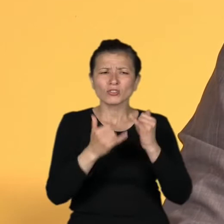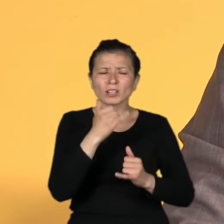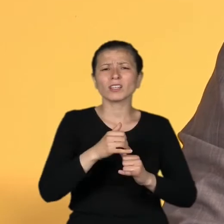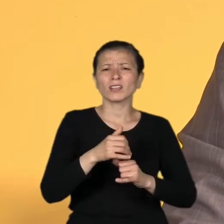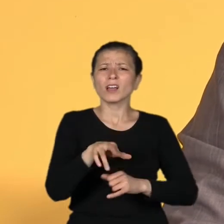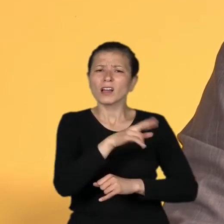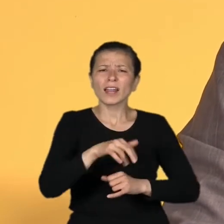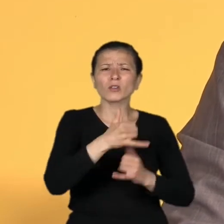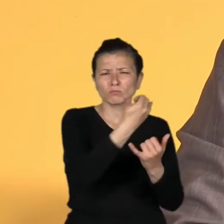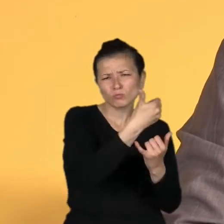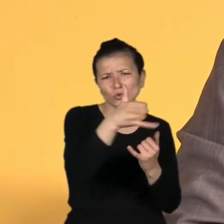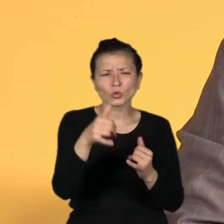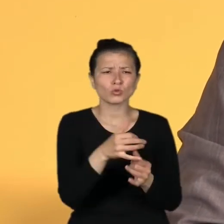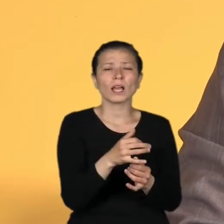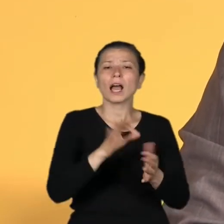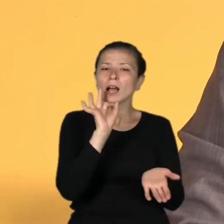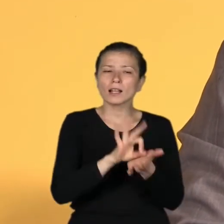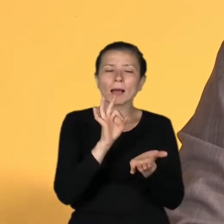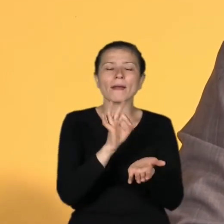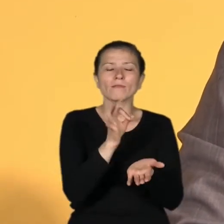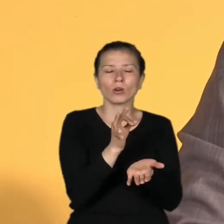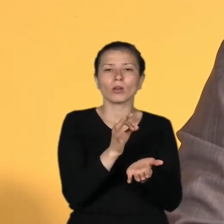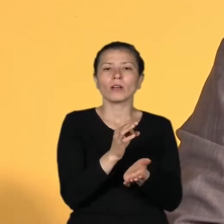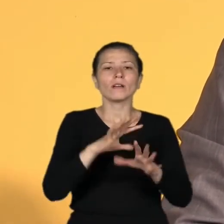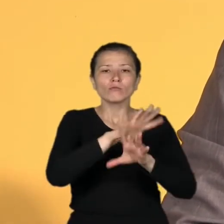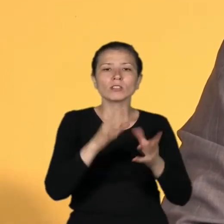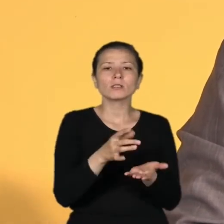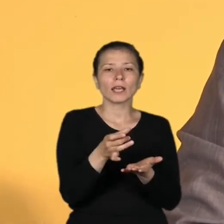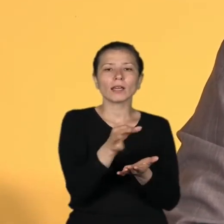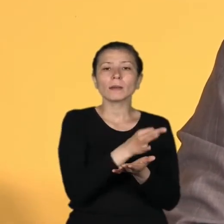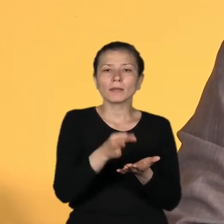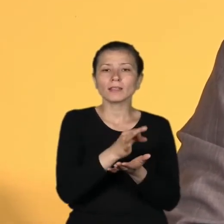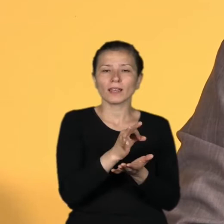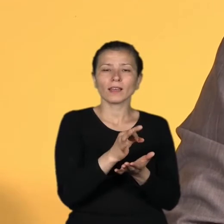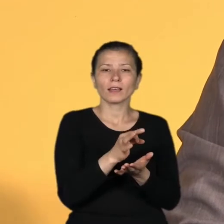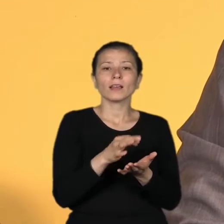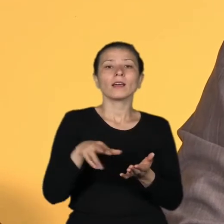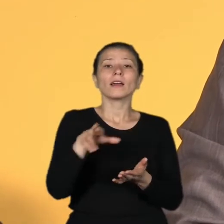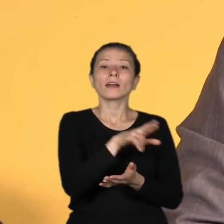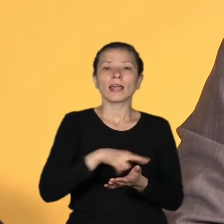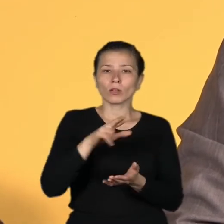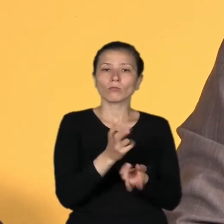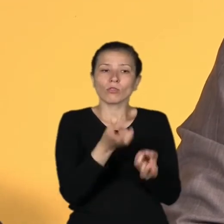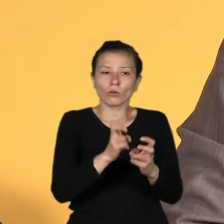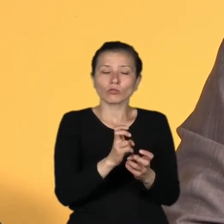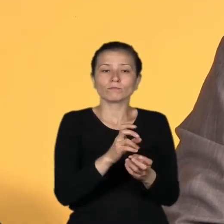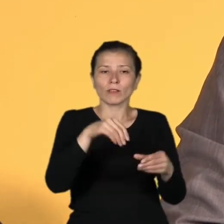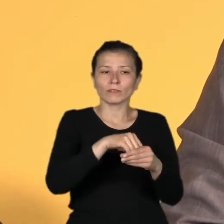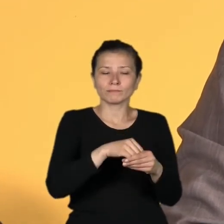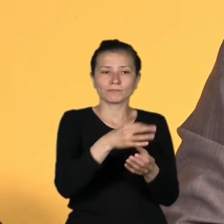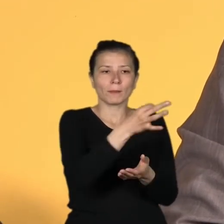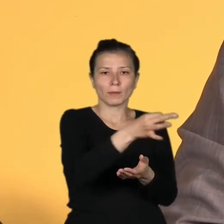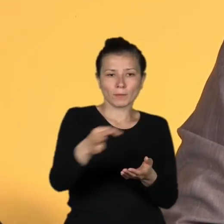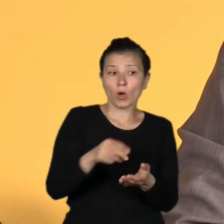na pewno wszystkie gminy, które współtworzyły Rybnicki Okręg Węglowy, są do tej zmiany gotowe, ale